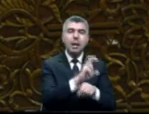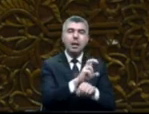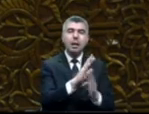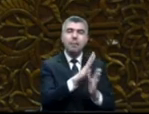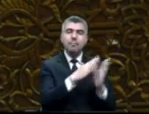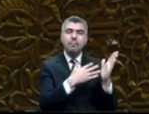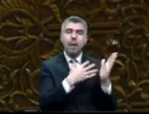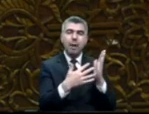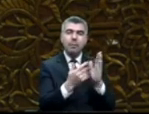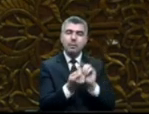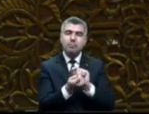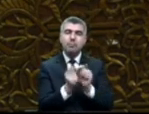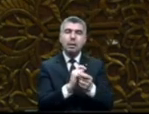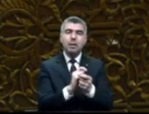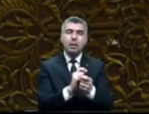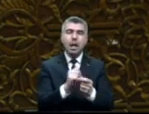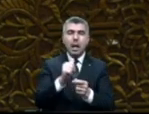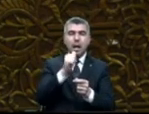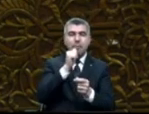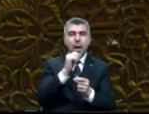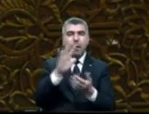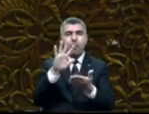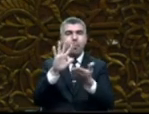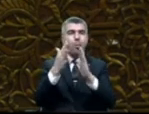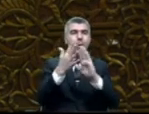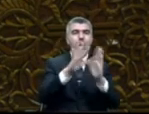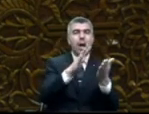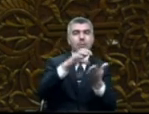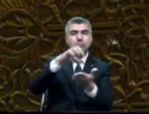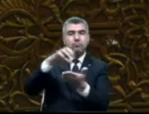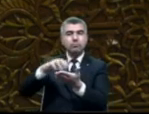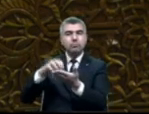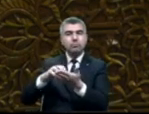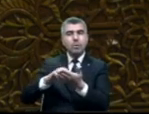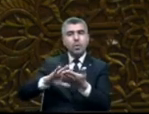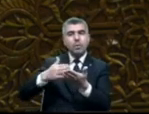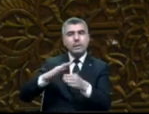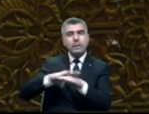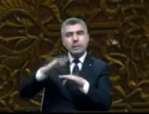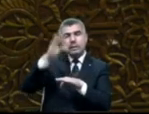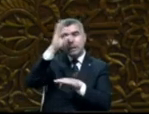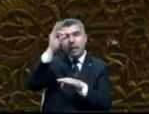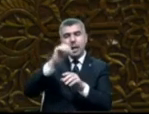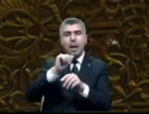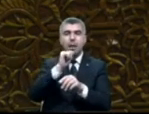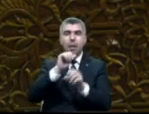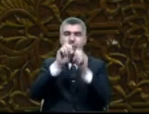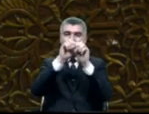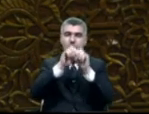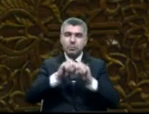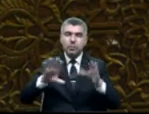حلول بديلة للوضعية المائية والمناخية المقلقة التي تجتاح السياسة المائية ودينامية وتنزيل